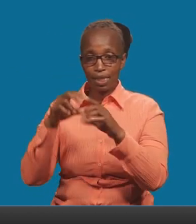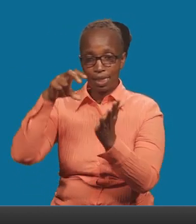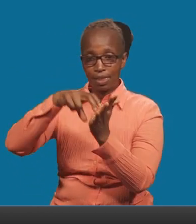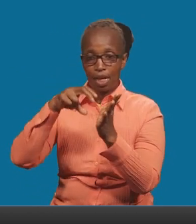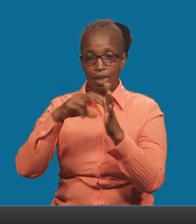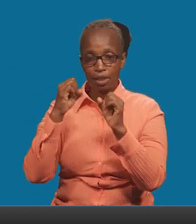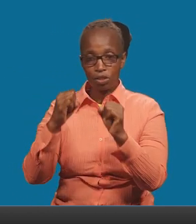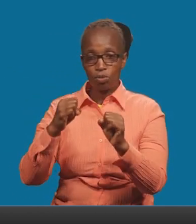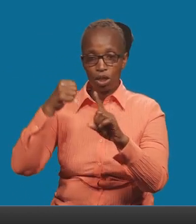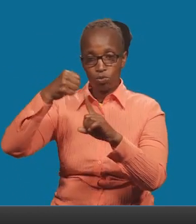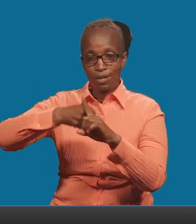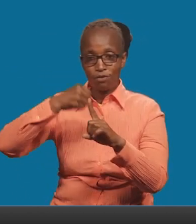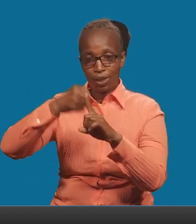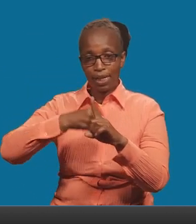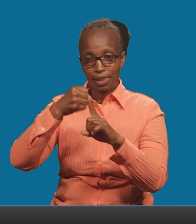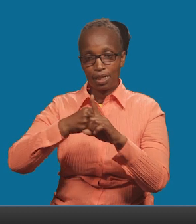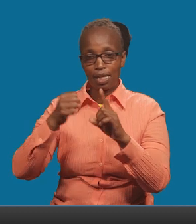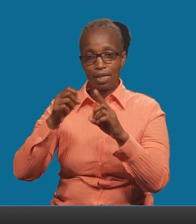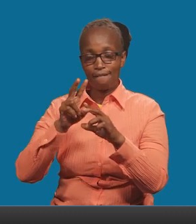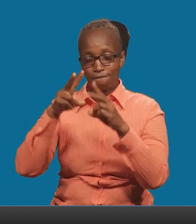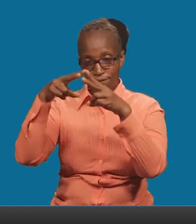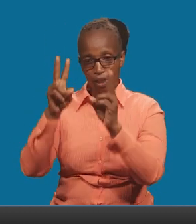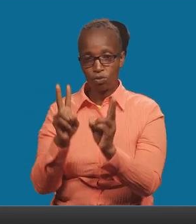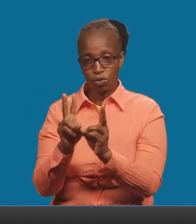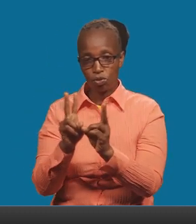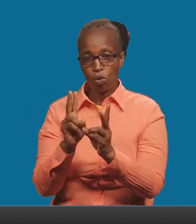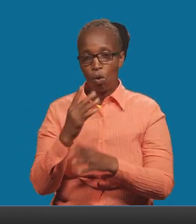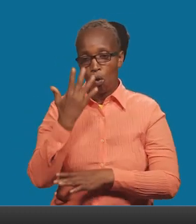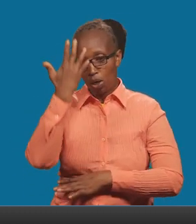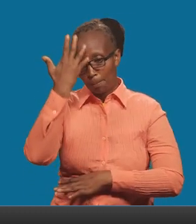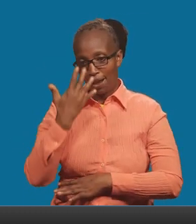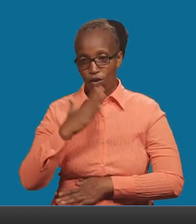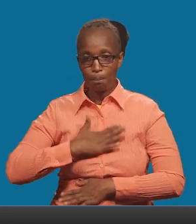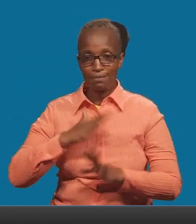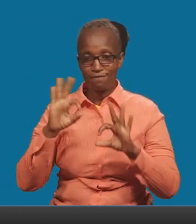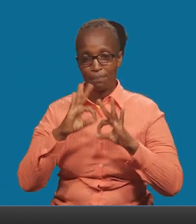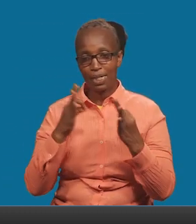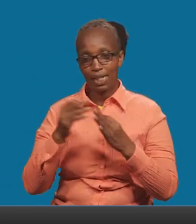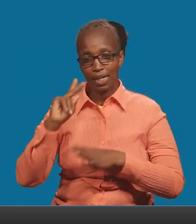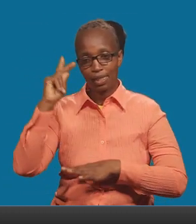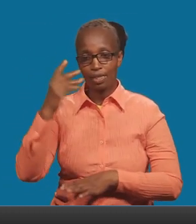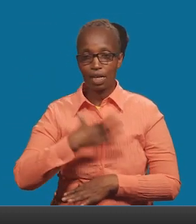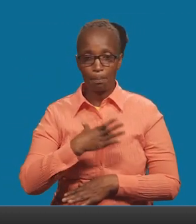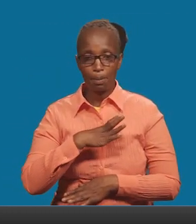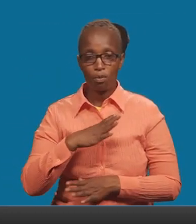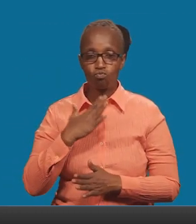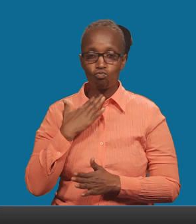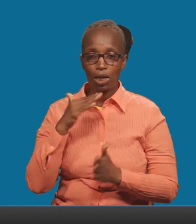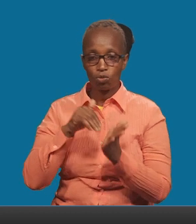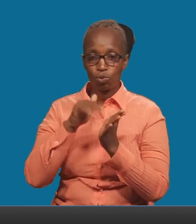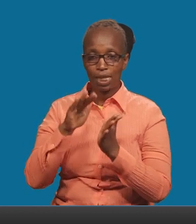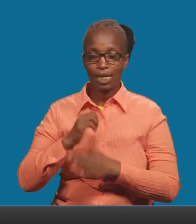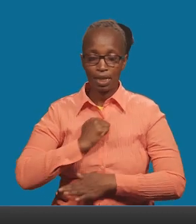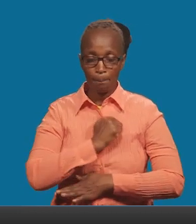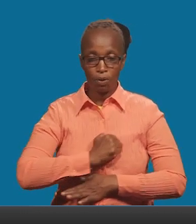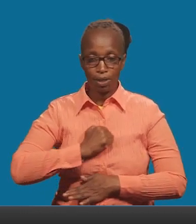tayari kutetea maadili yetu. Kwa niaba ya familia yangu na watu wa Kenya, ninatuma rambirambi zangu kwa